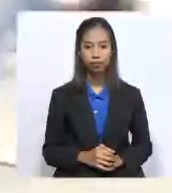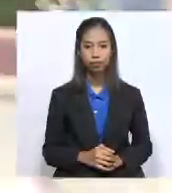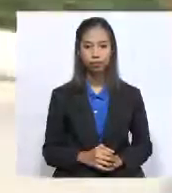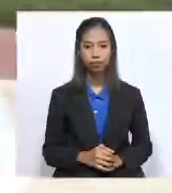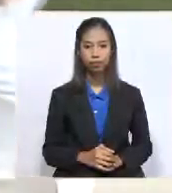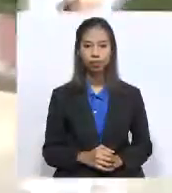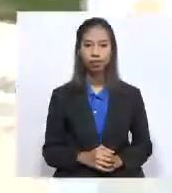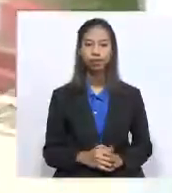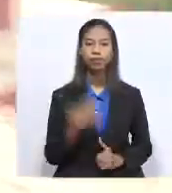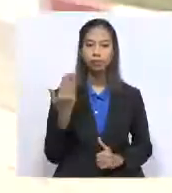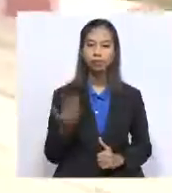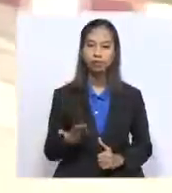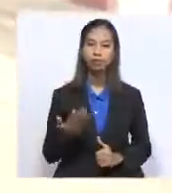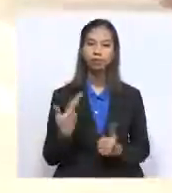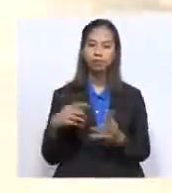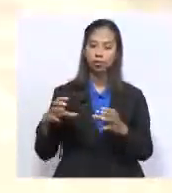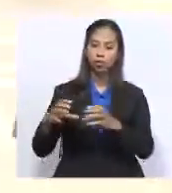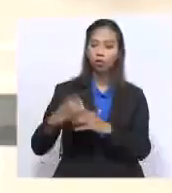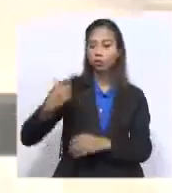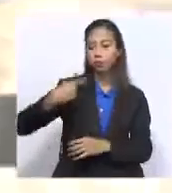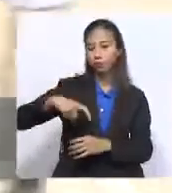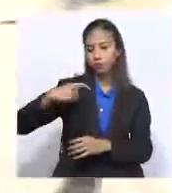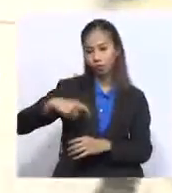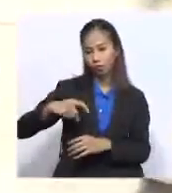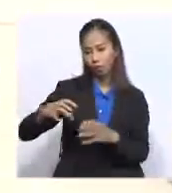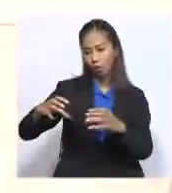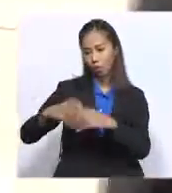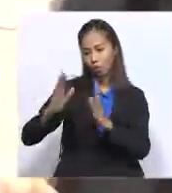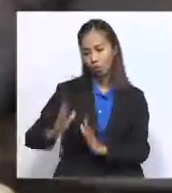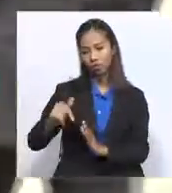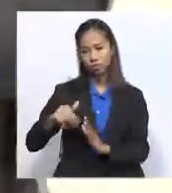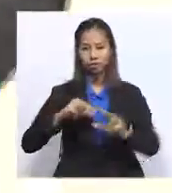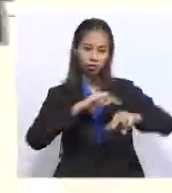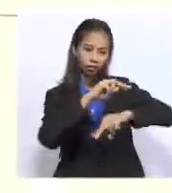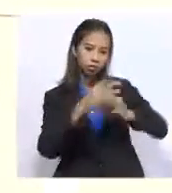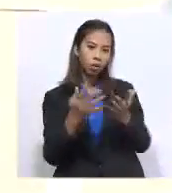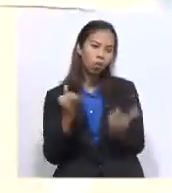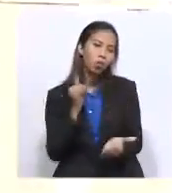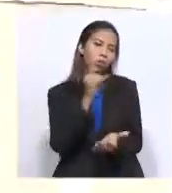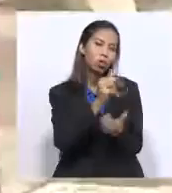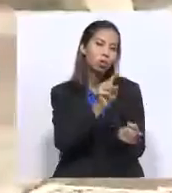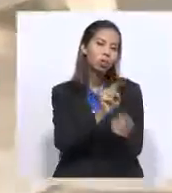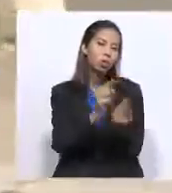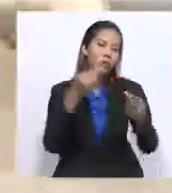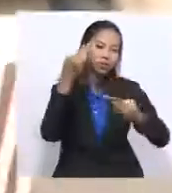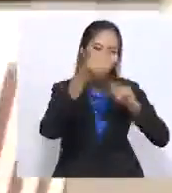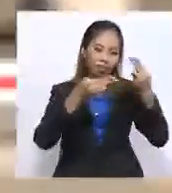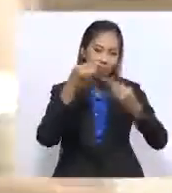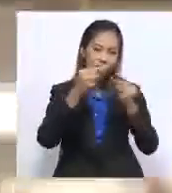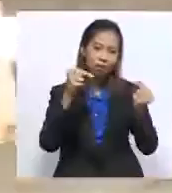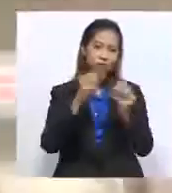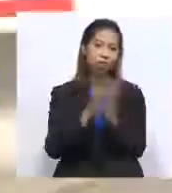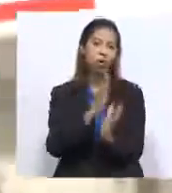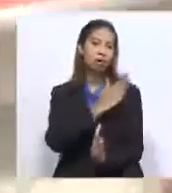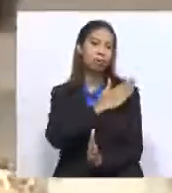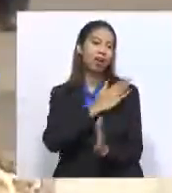นายมหัศจรรย์โสดีทีมทนายความพร้อมทั้งลูกศิษย์ได้เข้าเยี่ยมอาการของนายสุวิทย์ทองประเสริฐหรืออดีตพระ